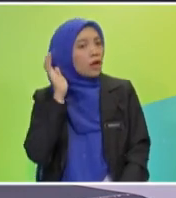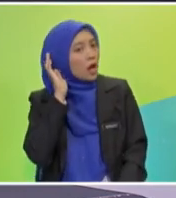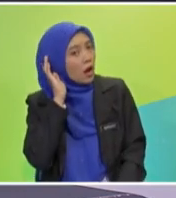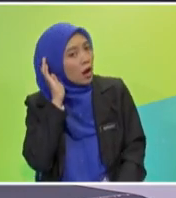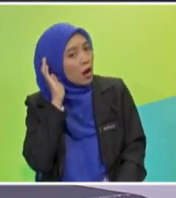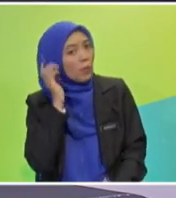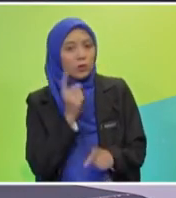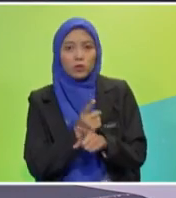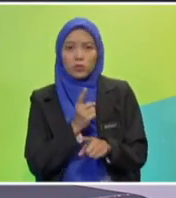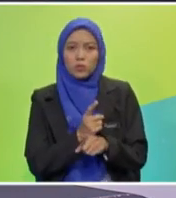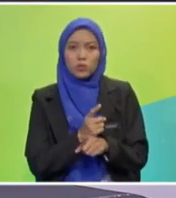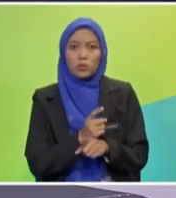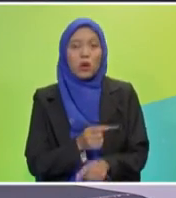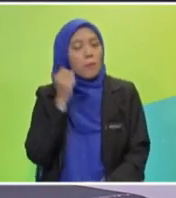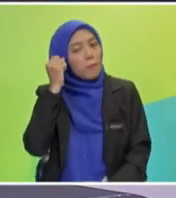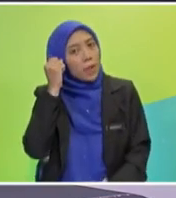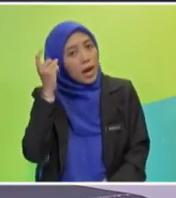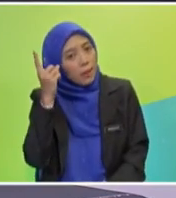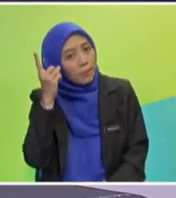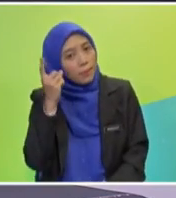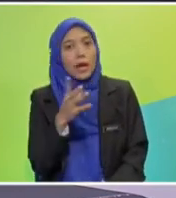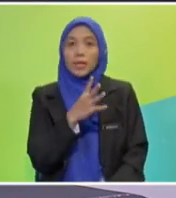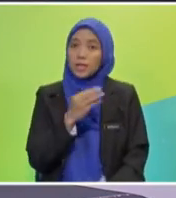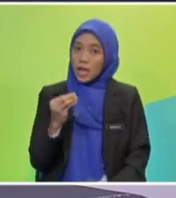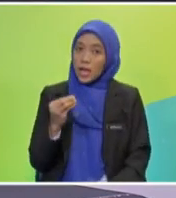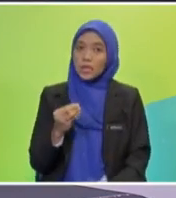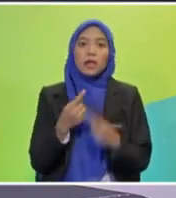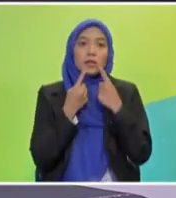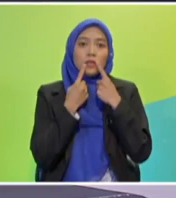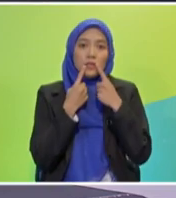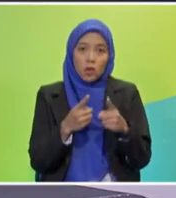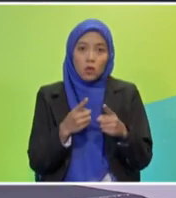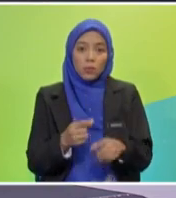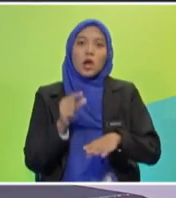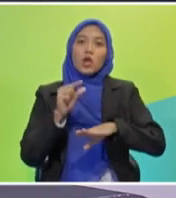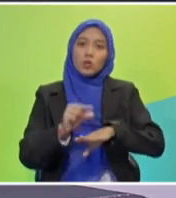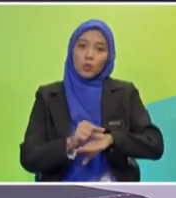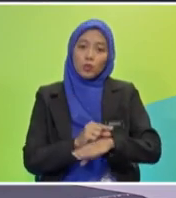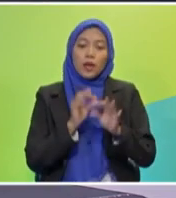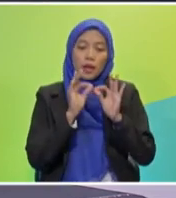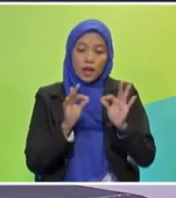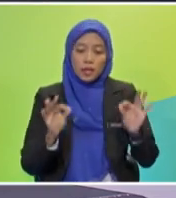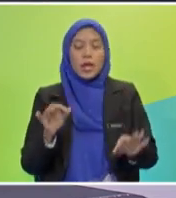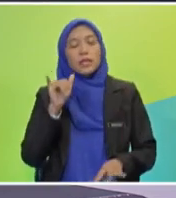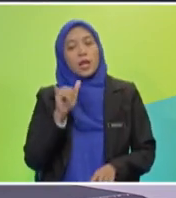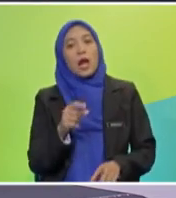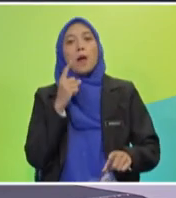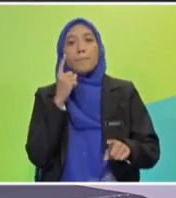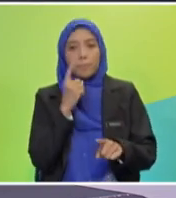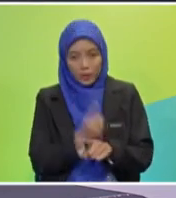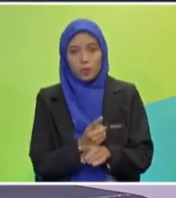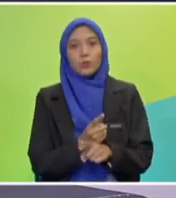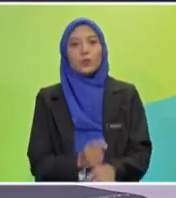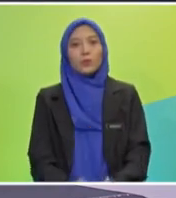teliti, memahami, kemudian memberikan respons menggunakan ayat yang betul dan lengkap serta